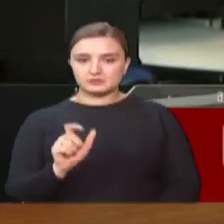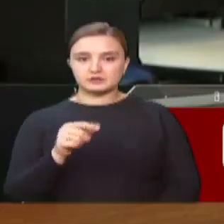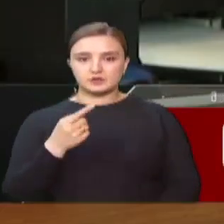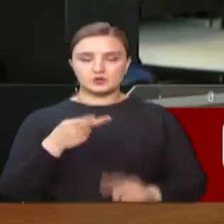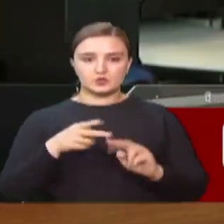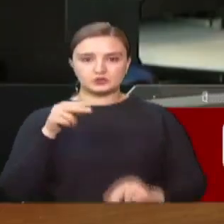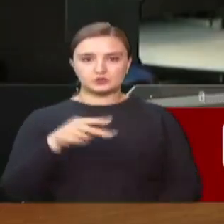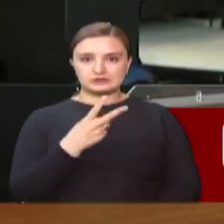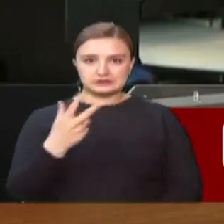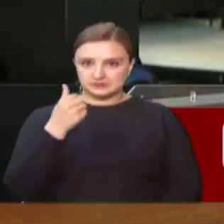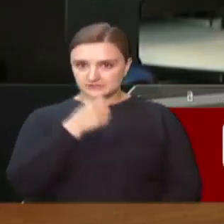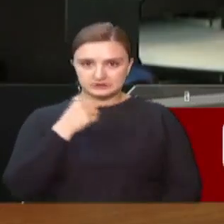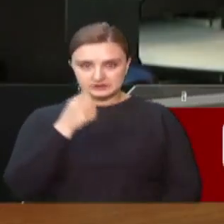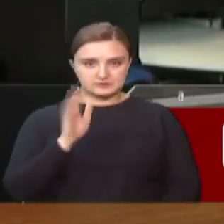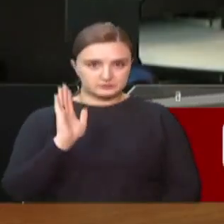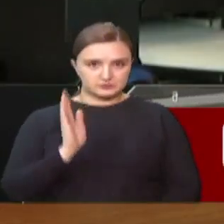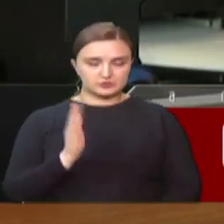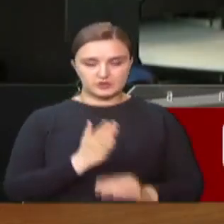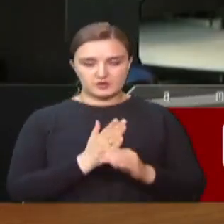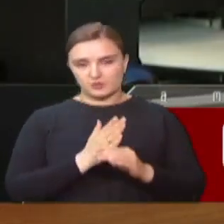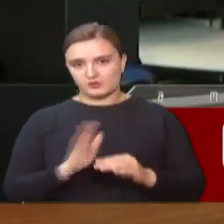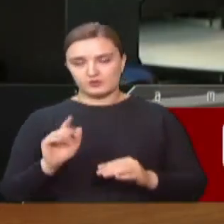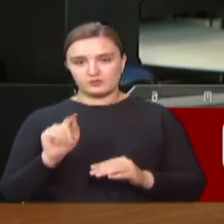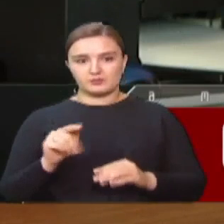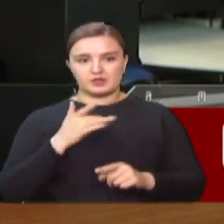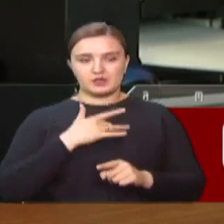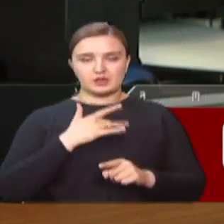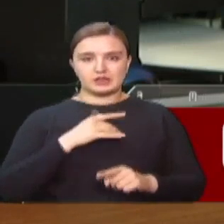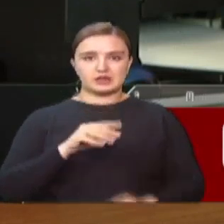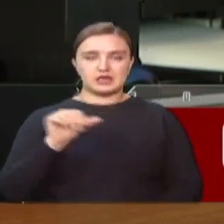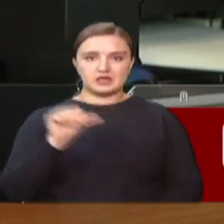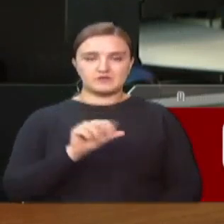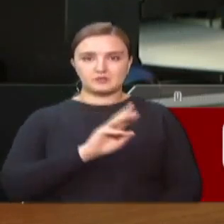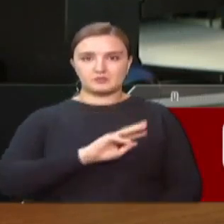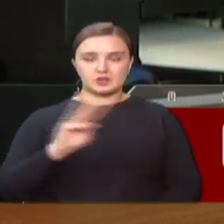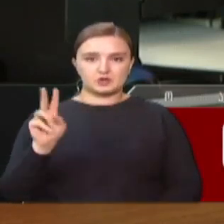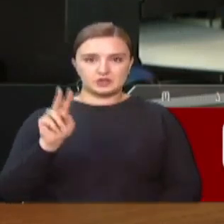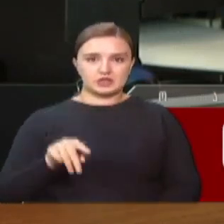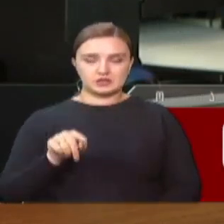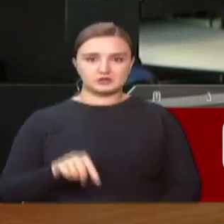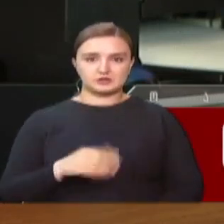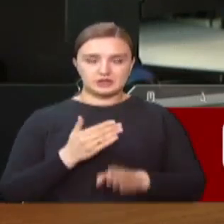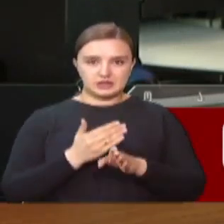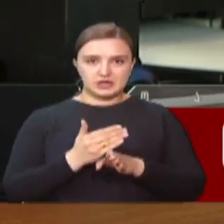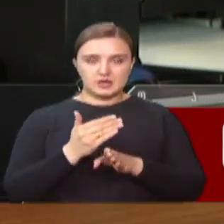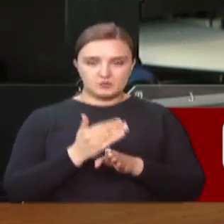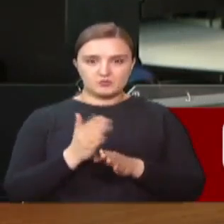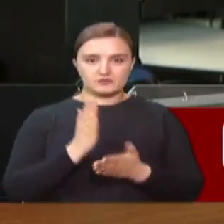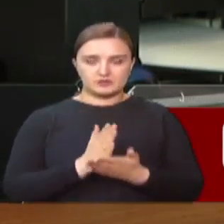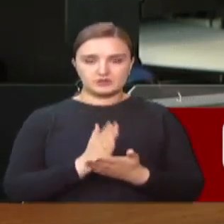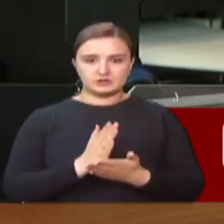ან 2023 წელს იქნება გამოყოფილი ამისათვის დაახლოებით 9,5 მილიონი ლარი და